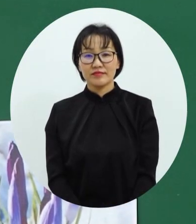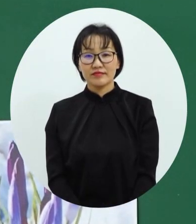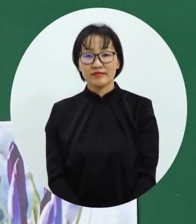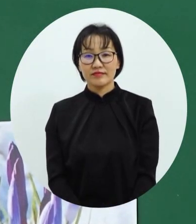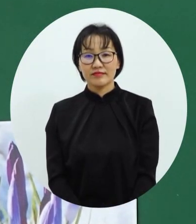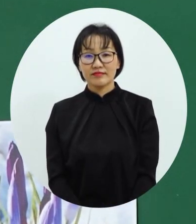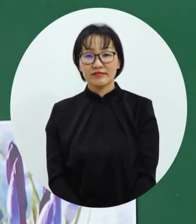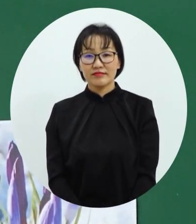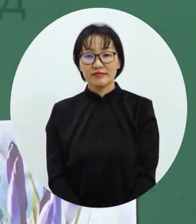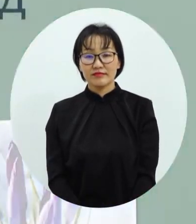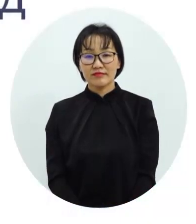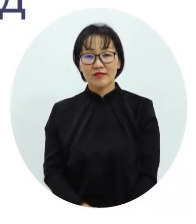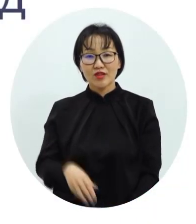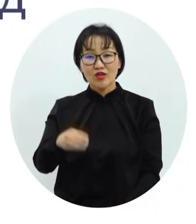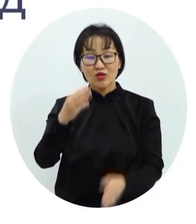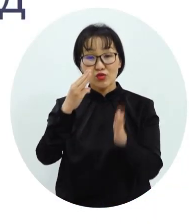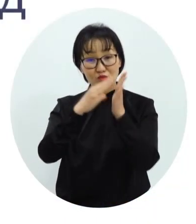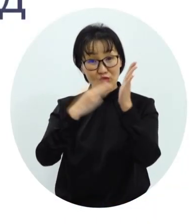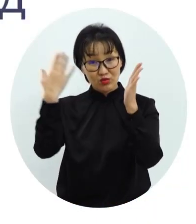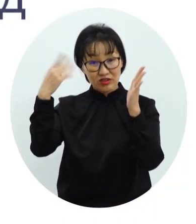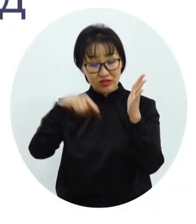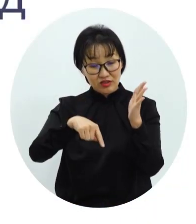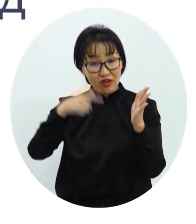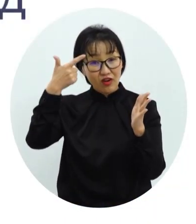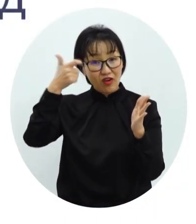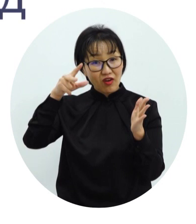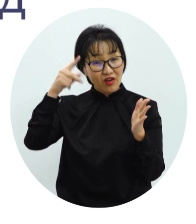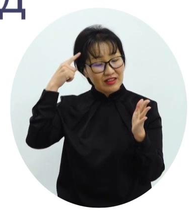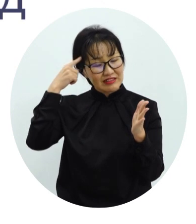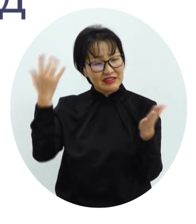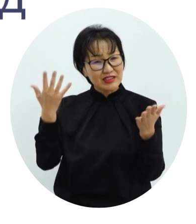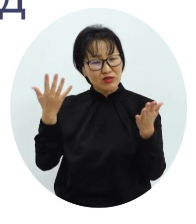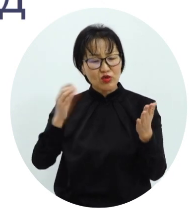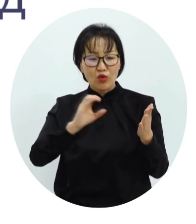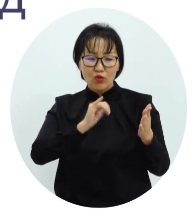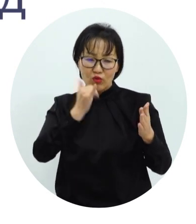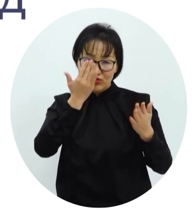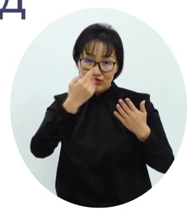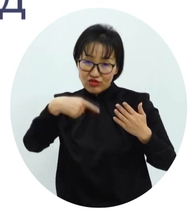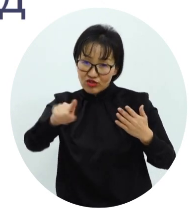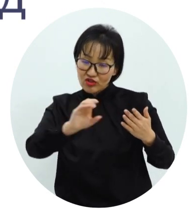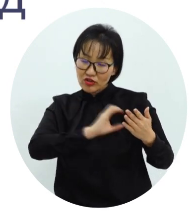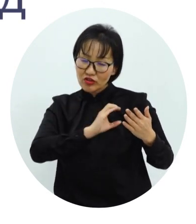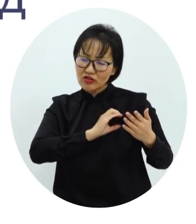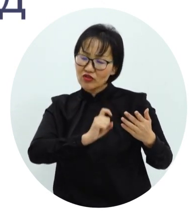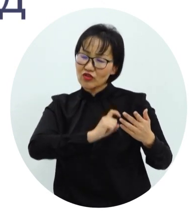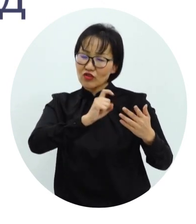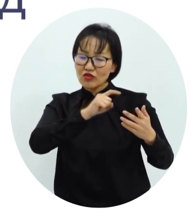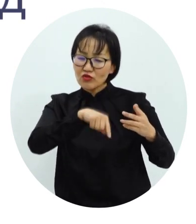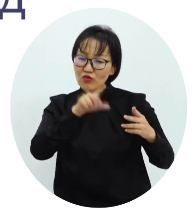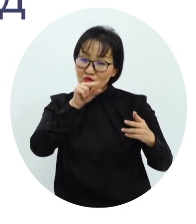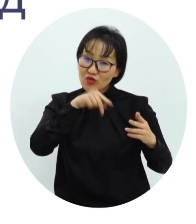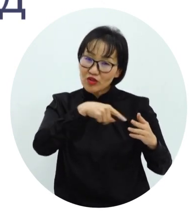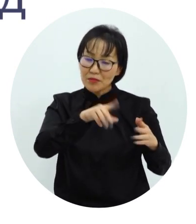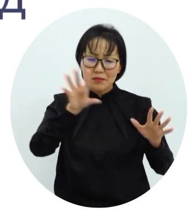За, дөрвөн цаг. Шүлгийн гол санаанаас гадна уншигчийн сэтгэлийг хөвлөж мэдрэмж төрүүлсэн зүйл байдаг.